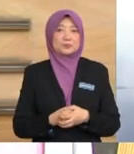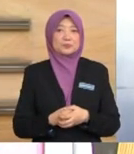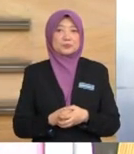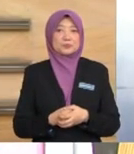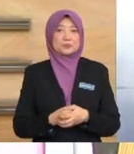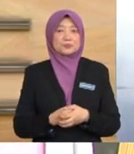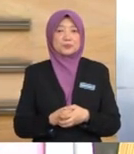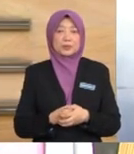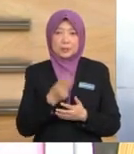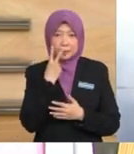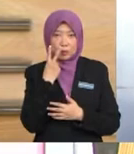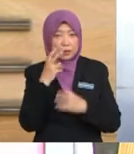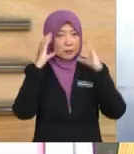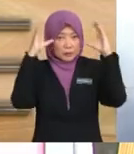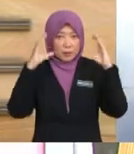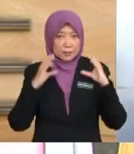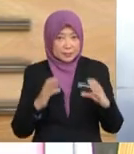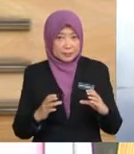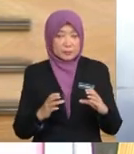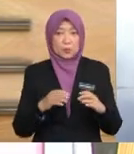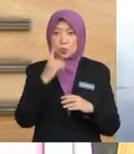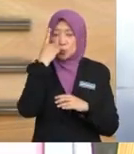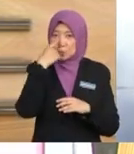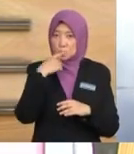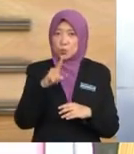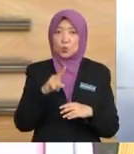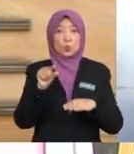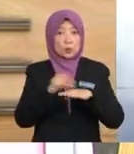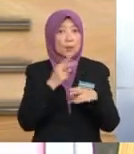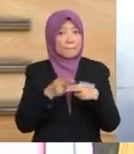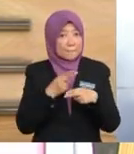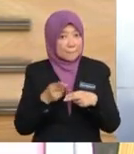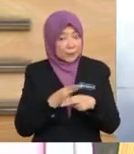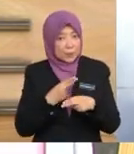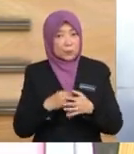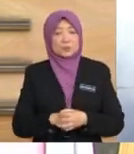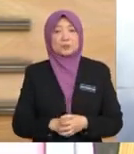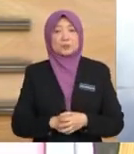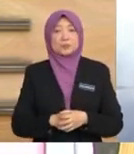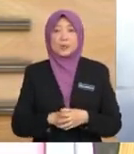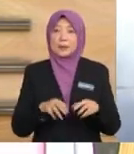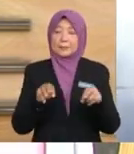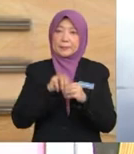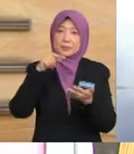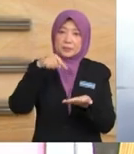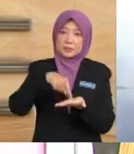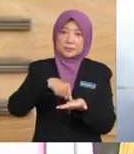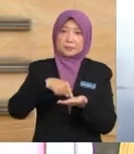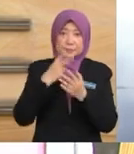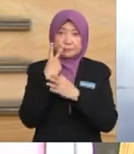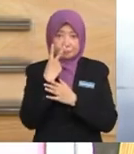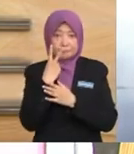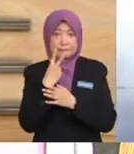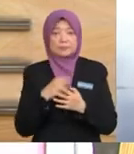Dina cara pegangnya kalau besi ni. Okey. Okey. Cikgu. Macam ni. Okey, Rina buat macam ni. Dia